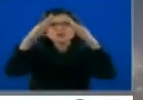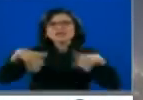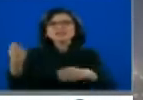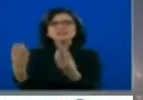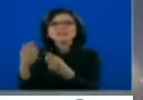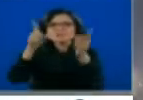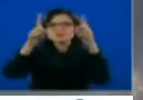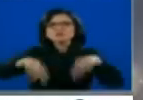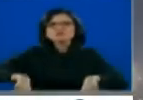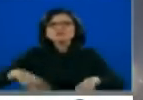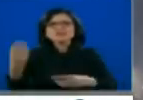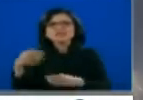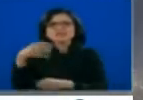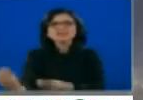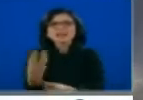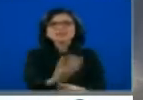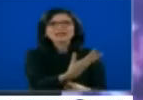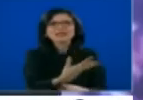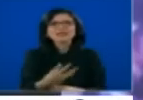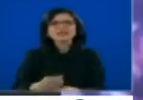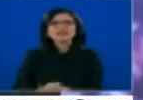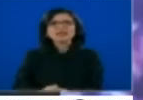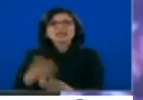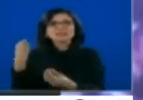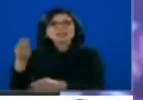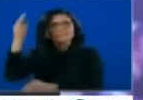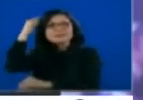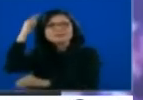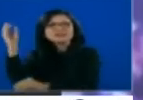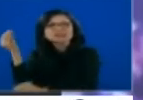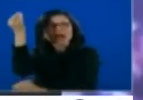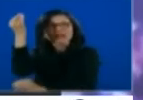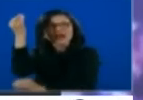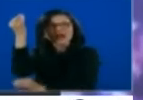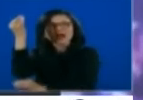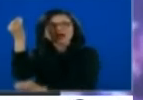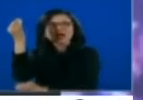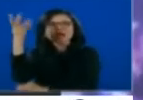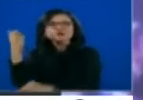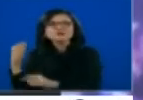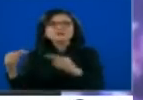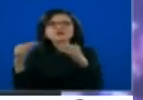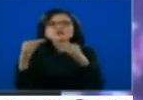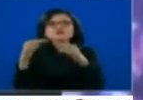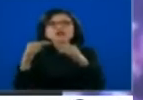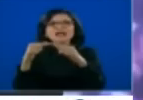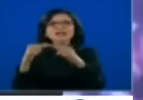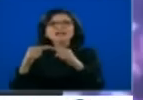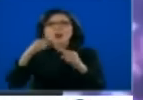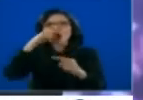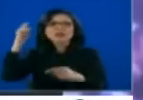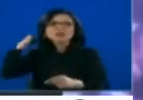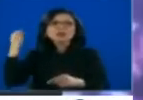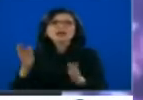ini kelas internasional jadi memimpin Jakarta ini seperti hubungan orang tua dengan